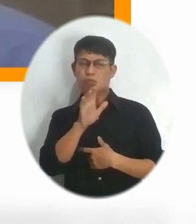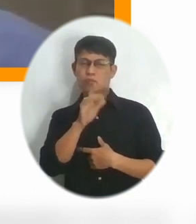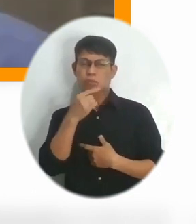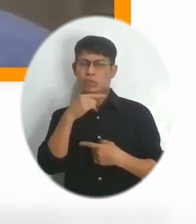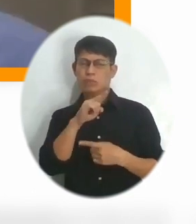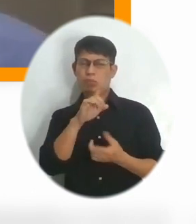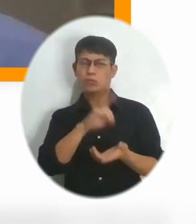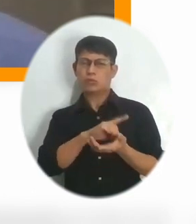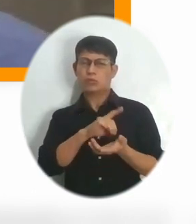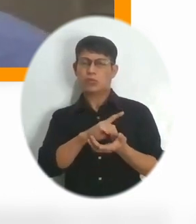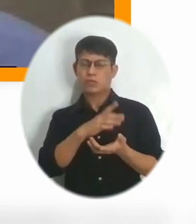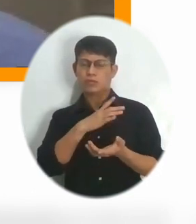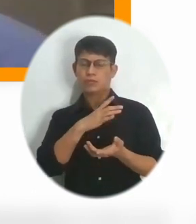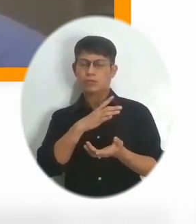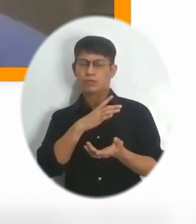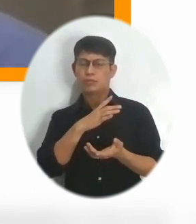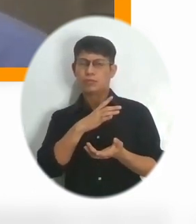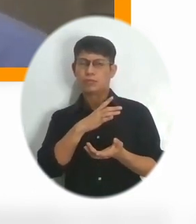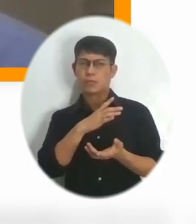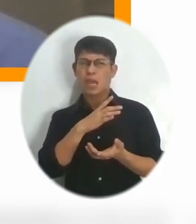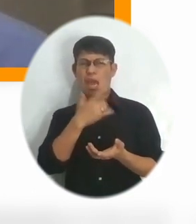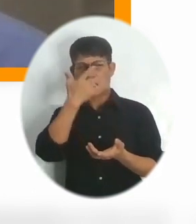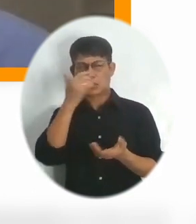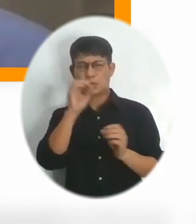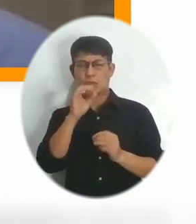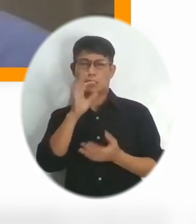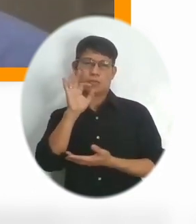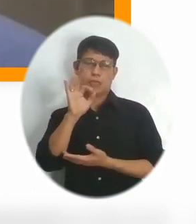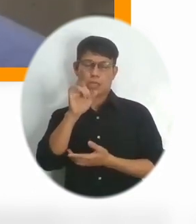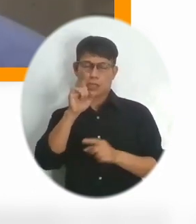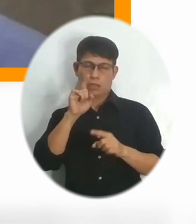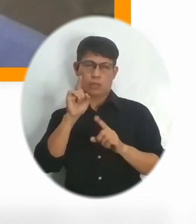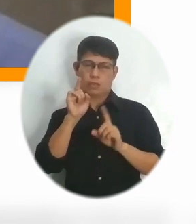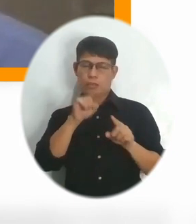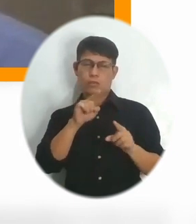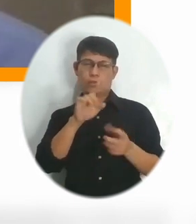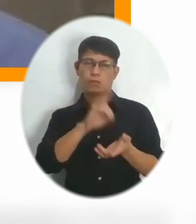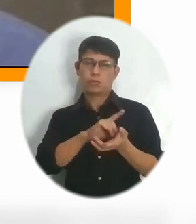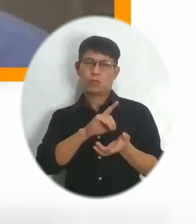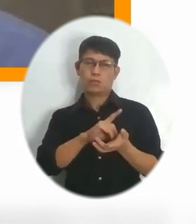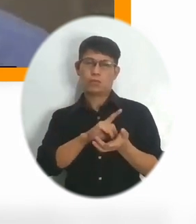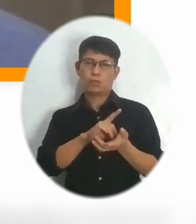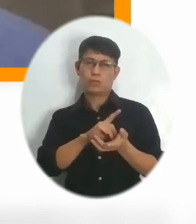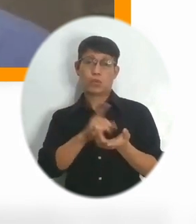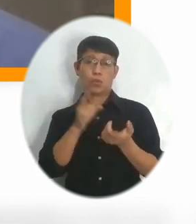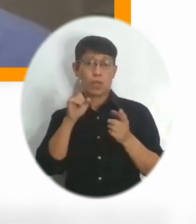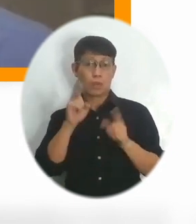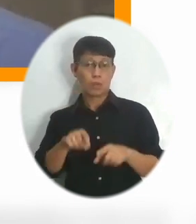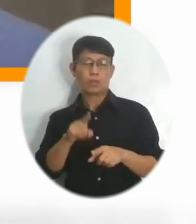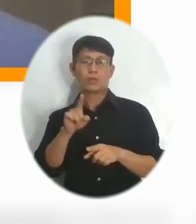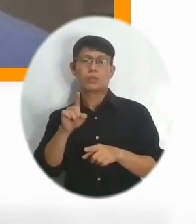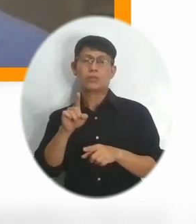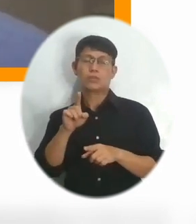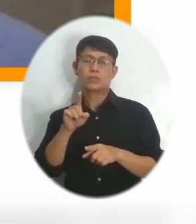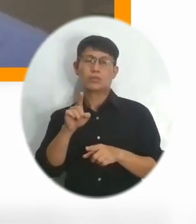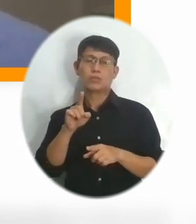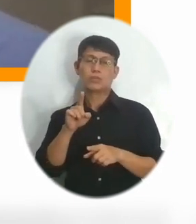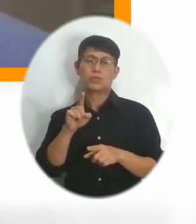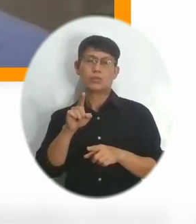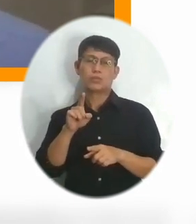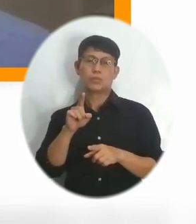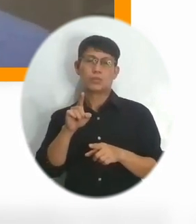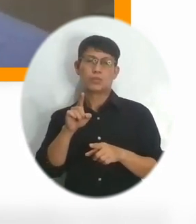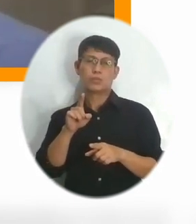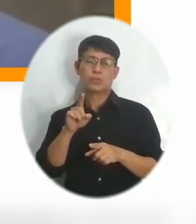sinasabi, kaya ko pa ito eh. O kaya, wala pa akong pera. Pero ang nangyayari sa atin, nagkakaroon tayo